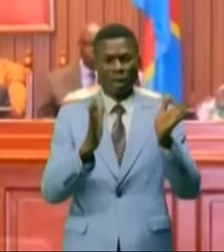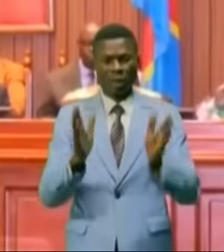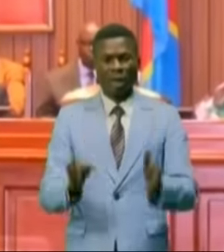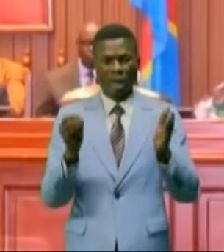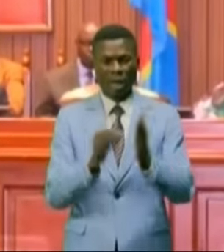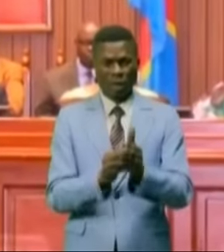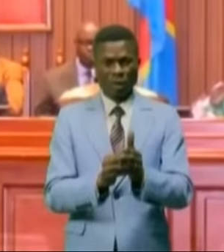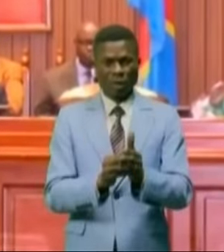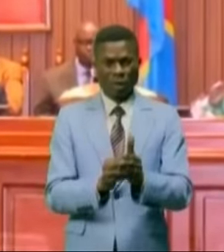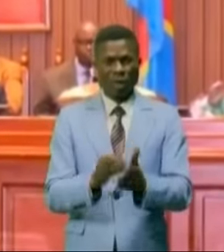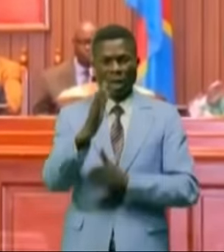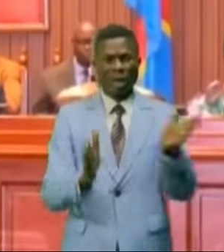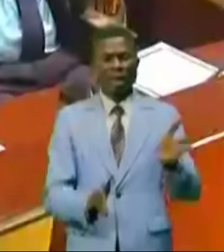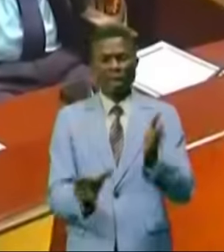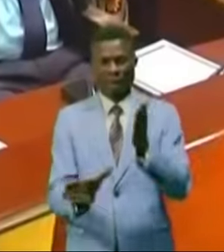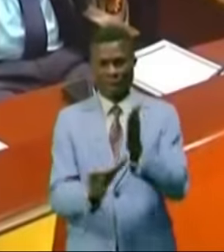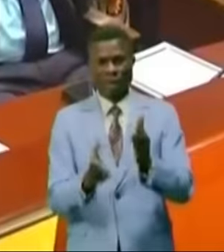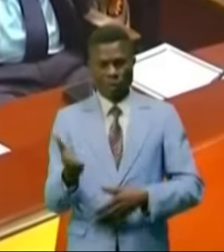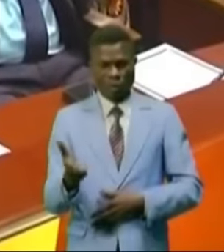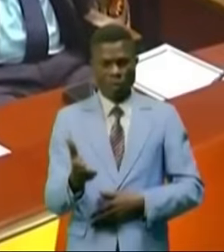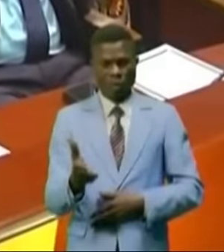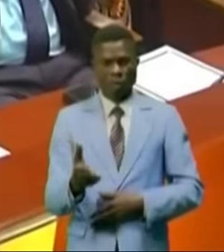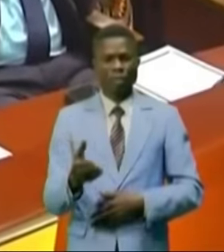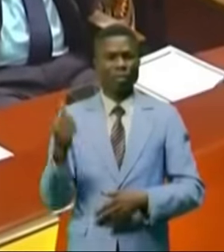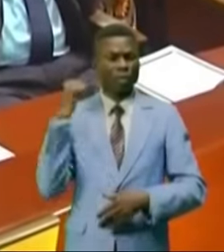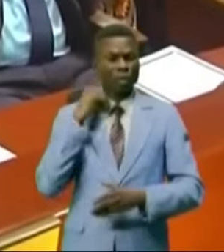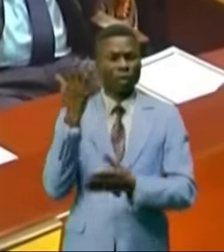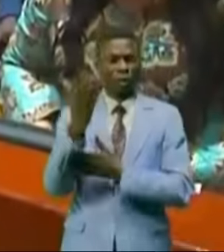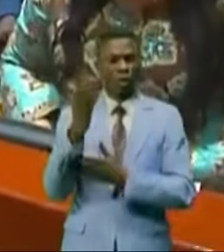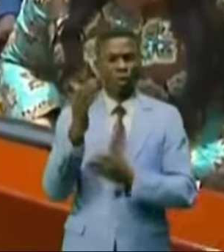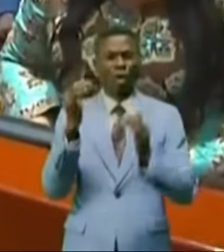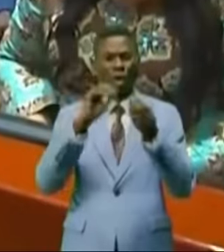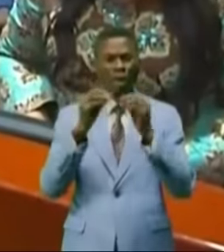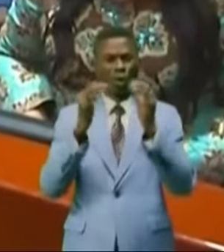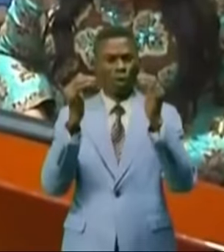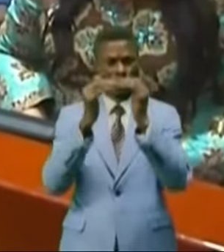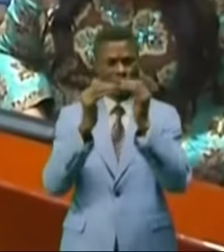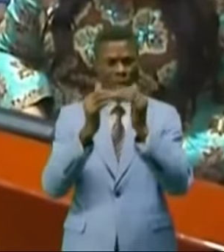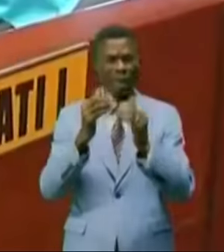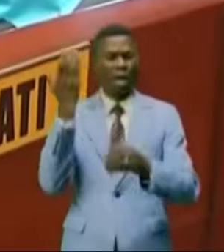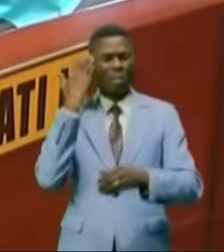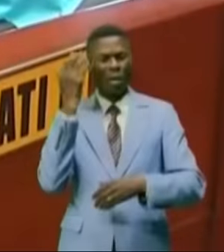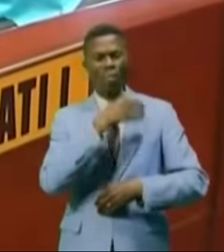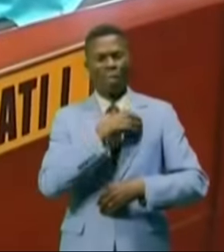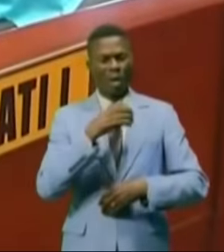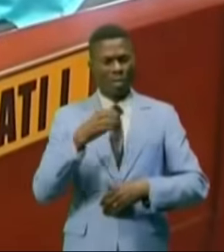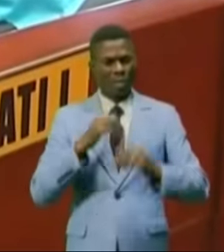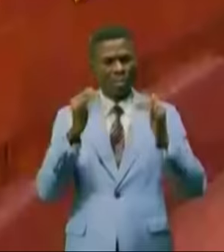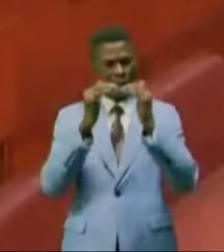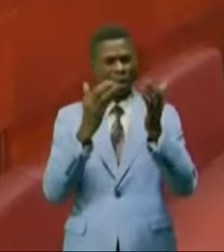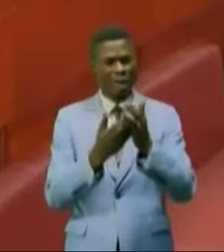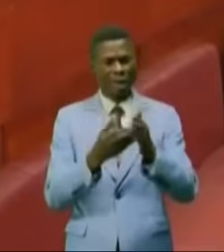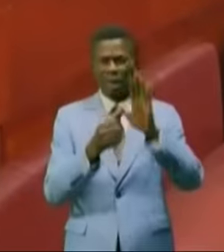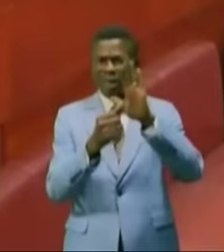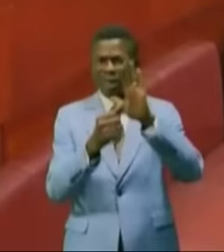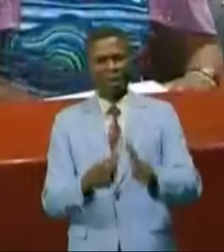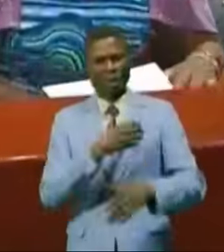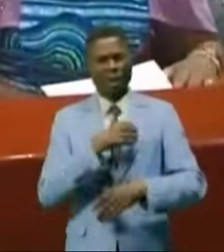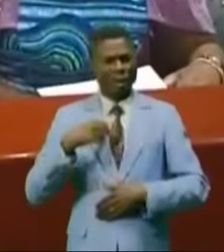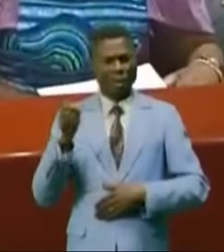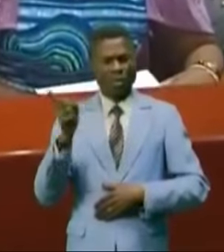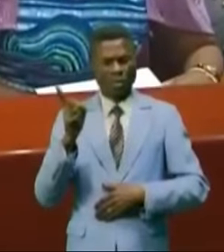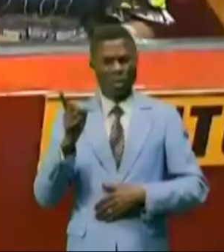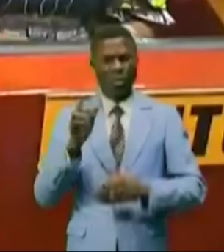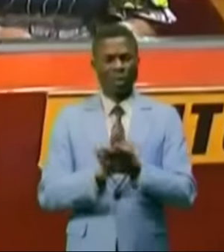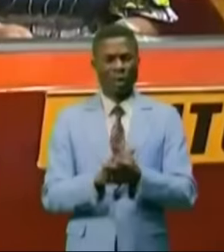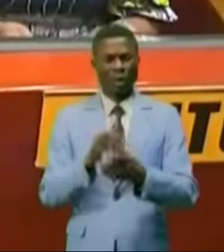avons eu une questeur adjointe. D'aucuns réclament l'équilibre dans l'élection des membres devant constituer le bureau définitif de la Chambre haute du Parlement